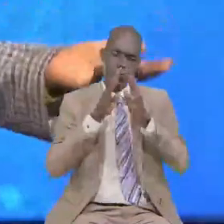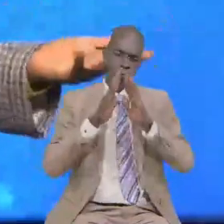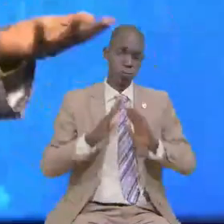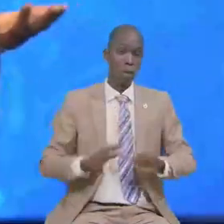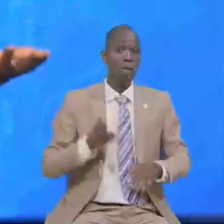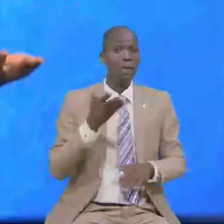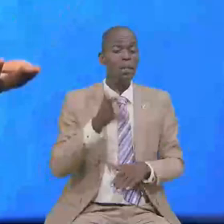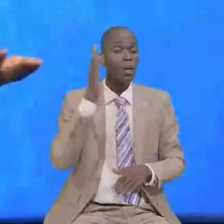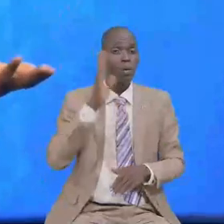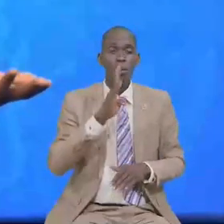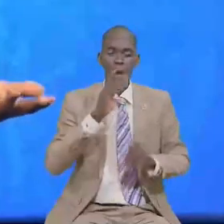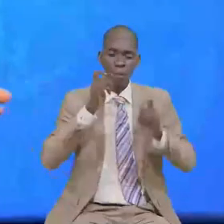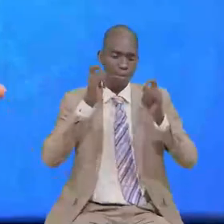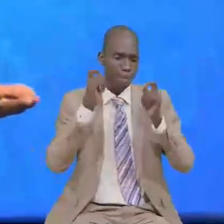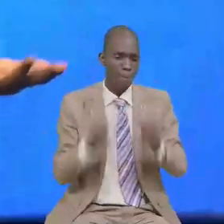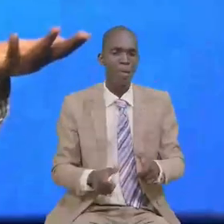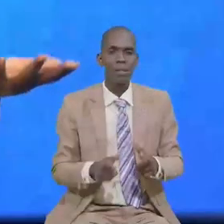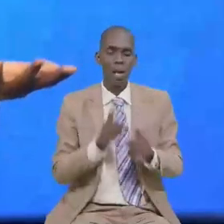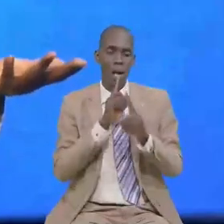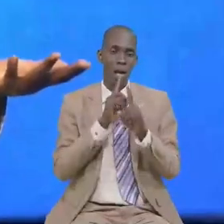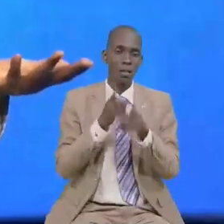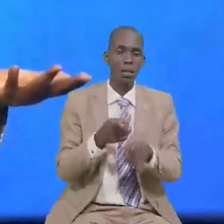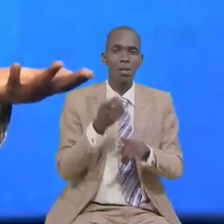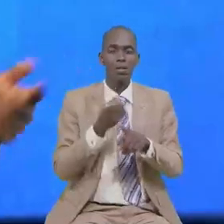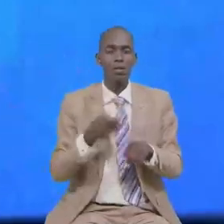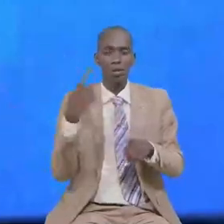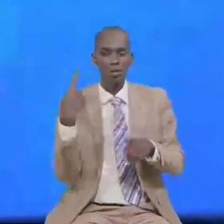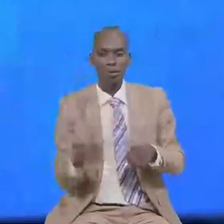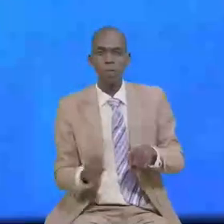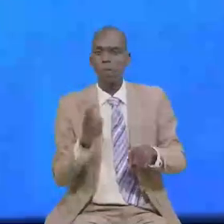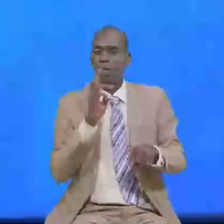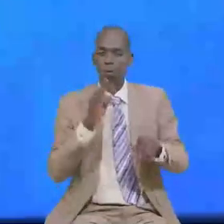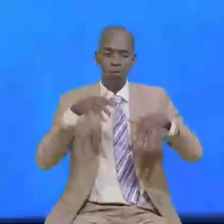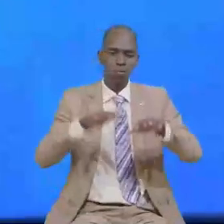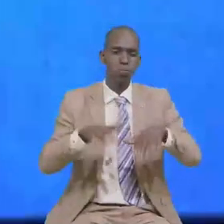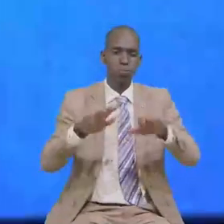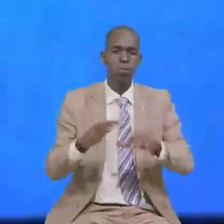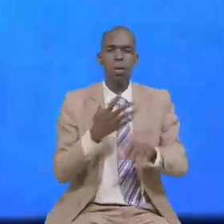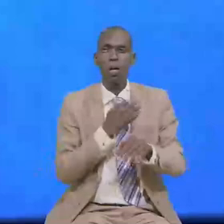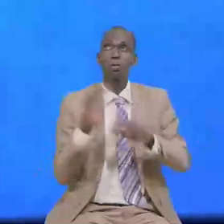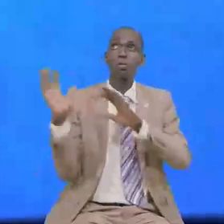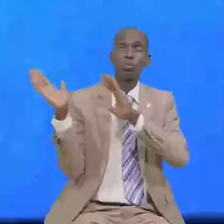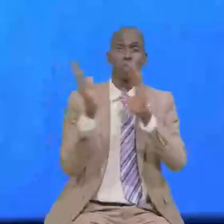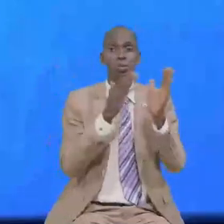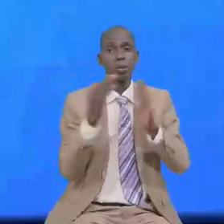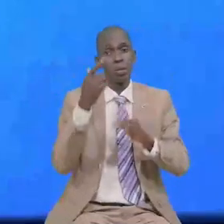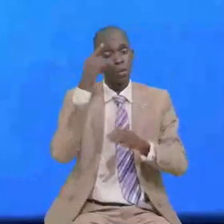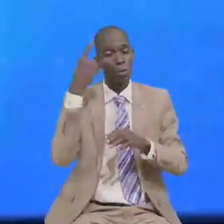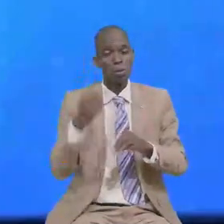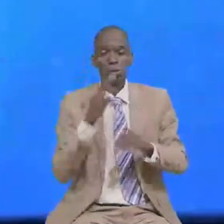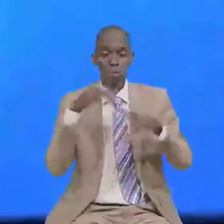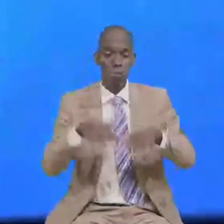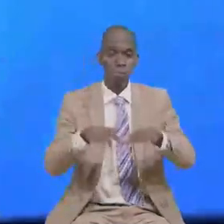Il y aura une réponse immédiate du mugissement de la mer. Parce